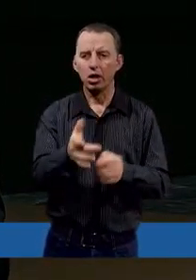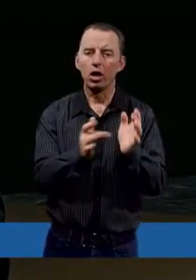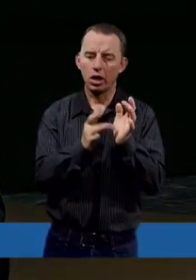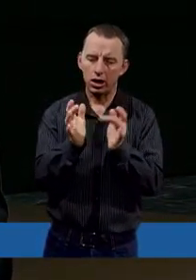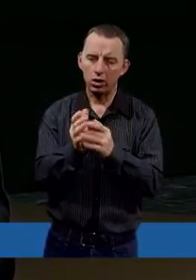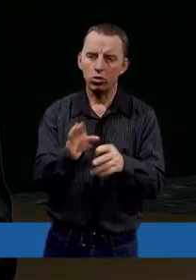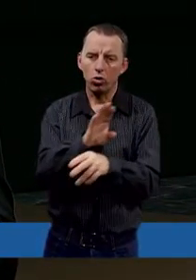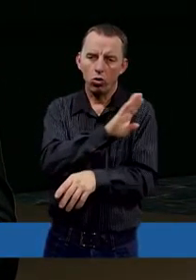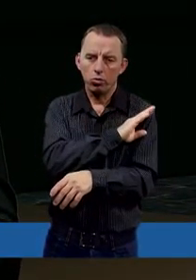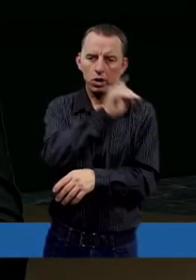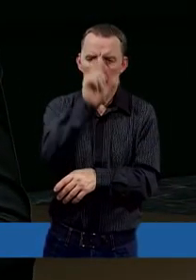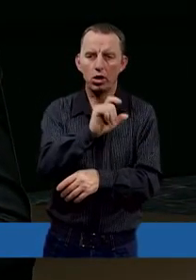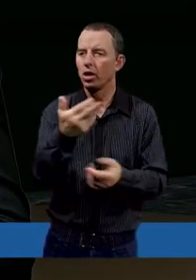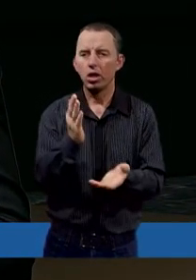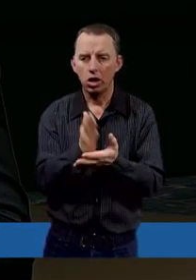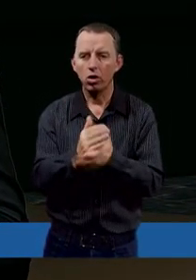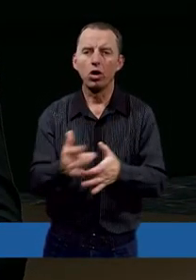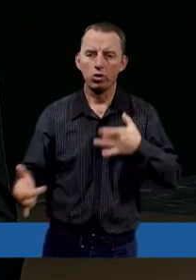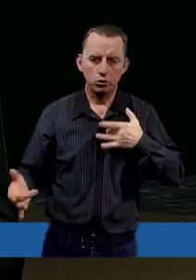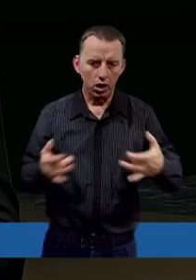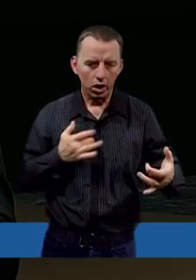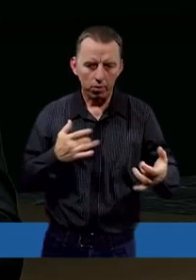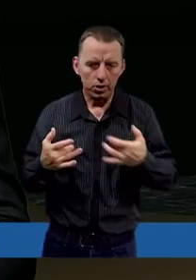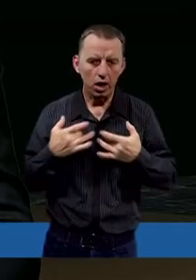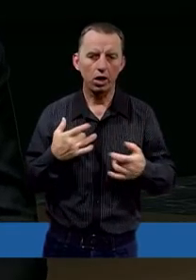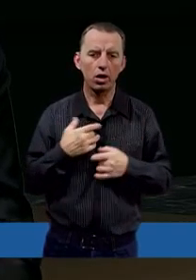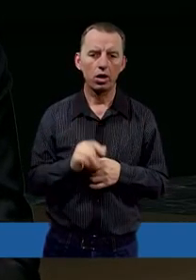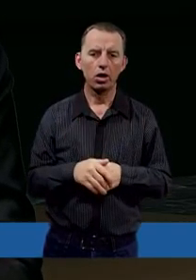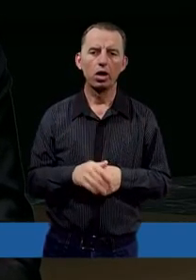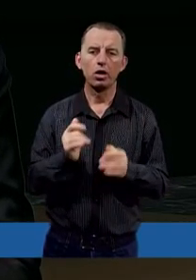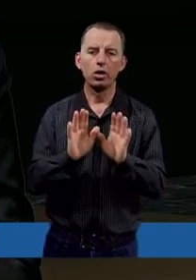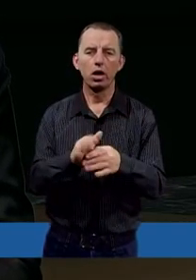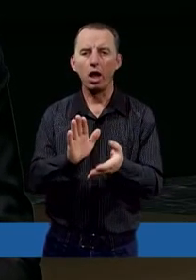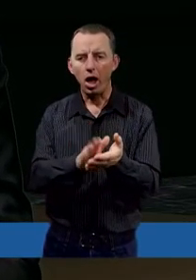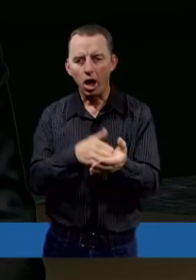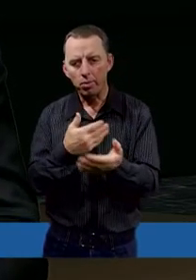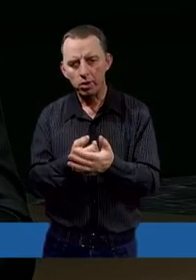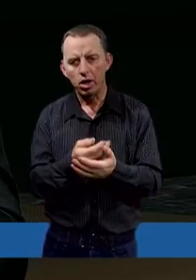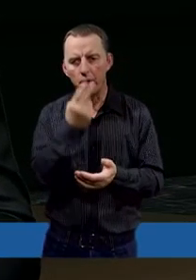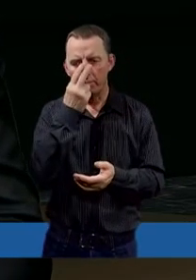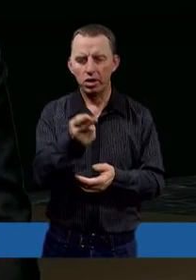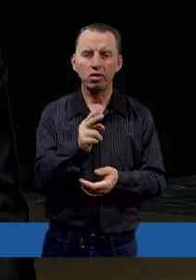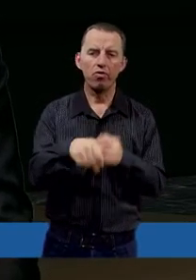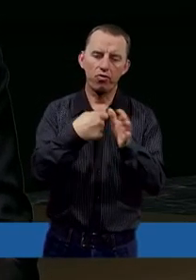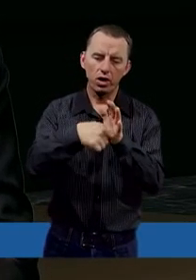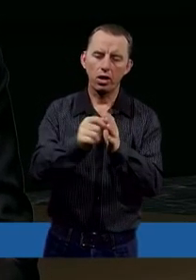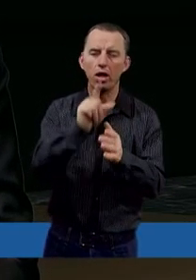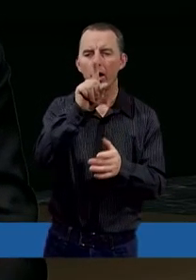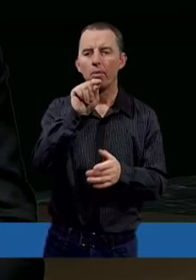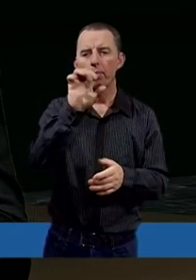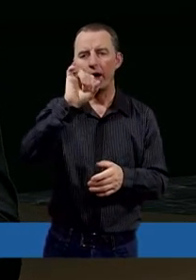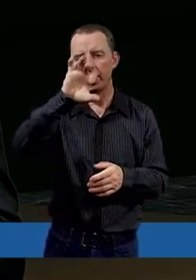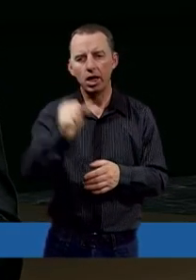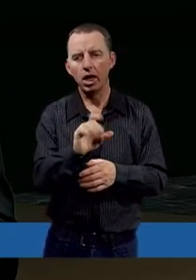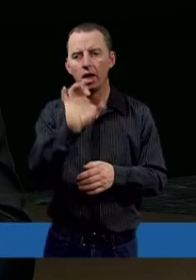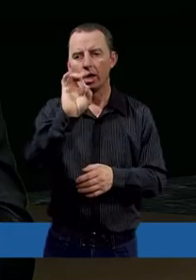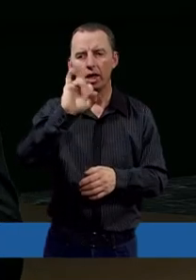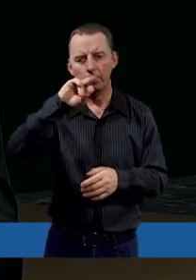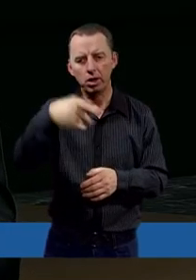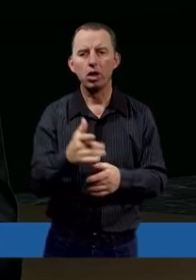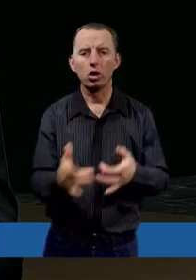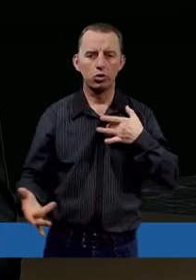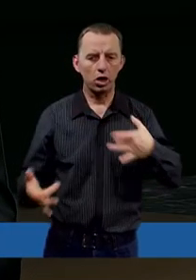na krzyżu, to on nie tyle cierpiał, jak może przedstawia na przykład film Pasja Gibsona, ale przede wszystkim on